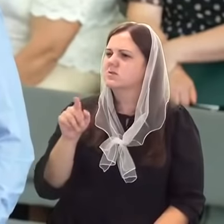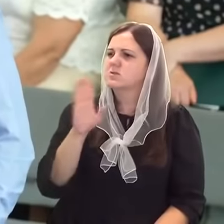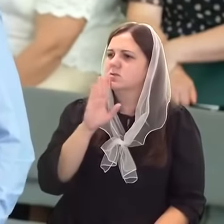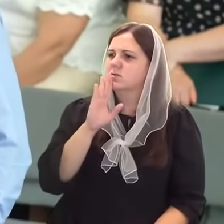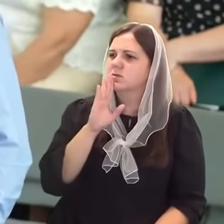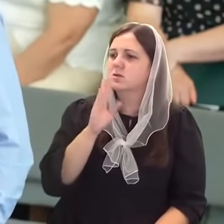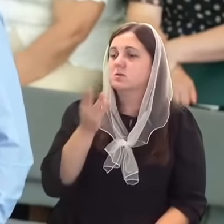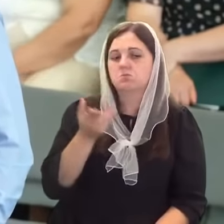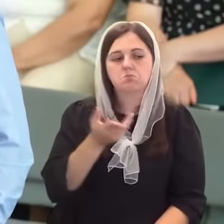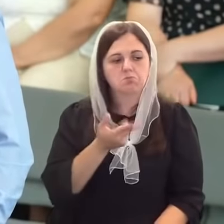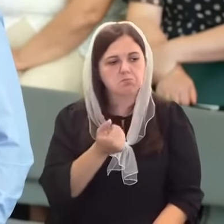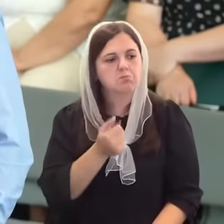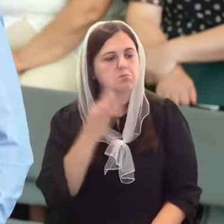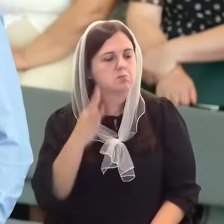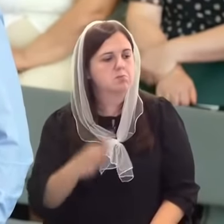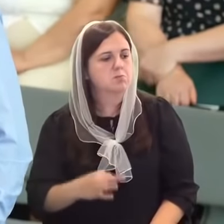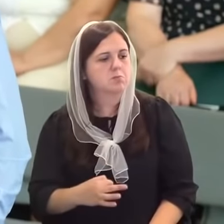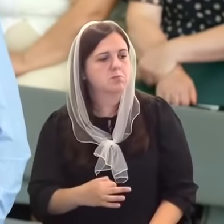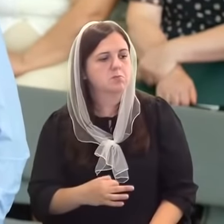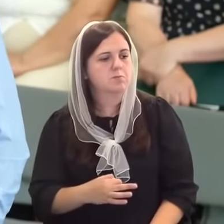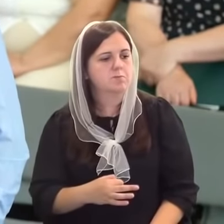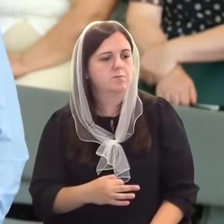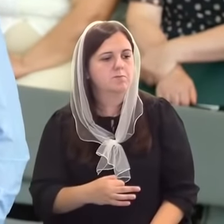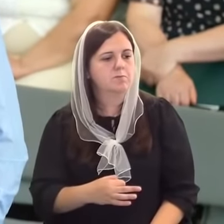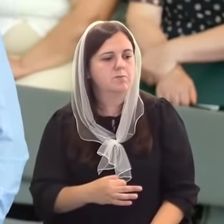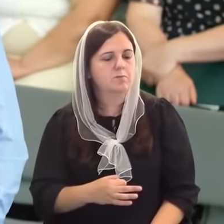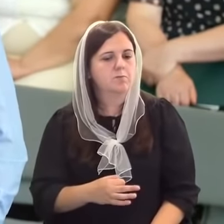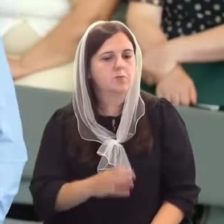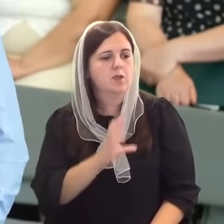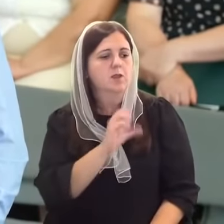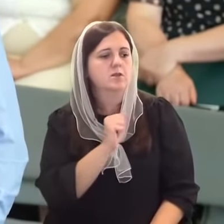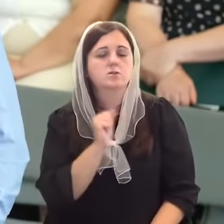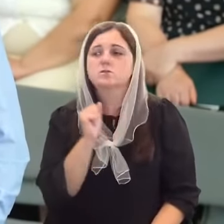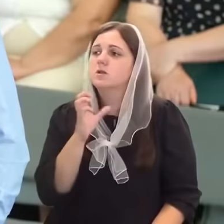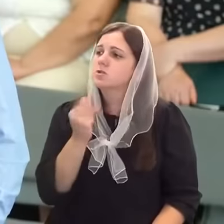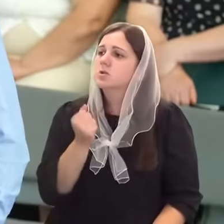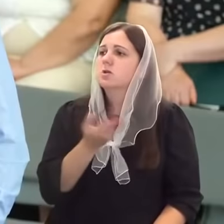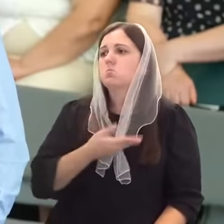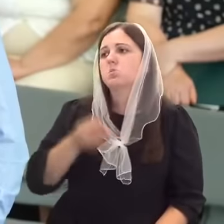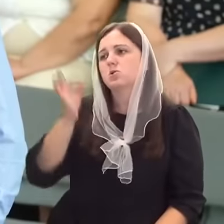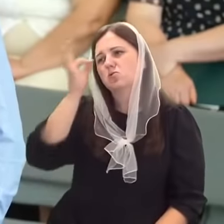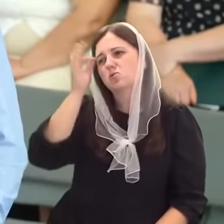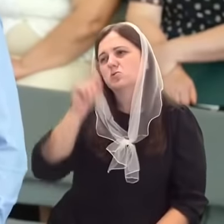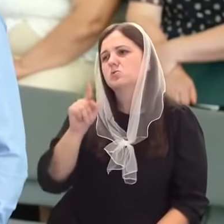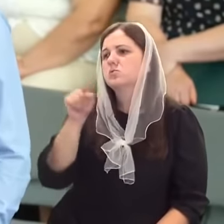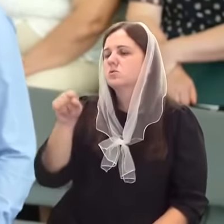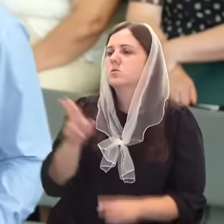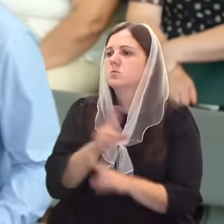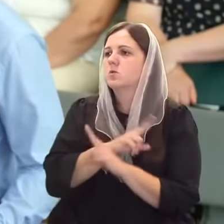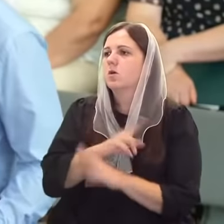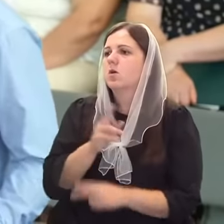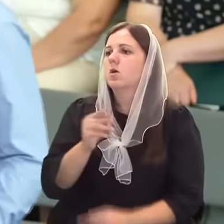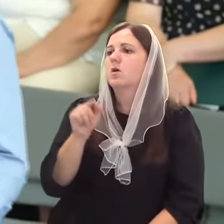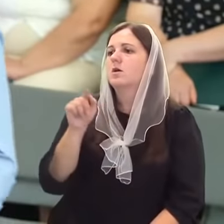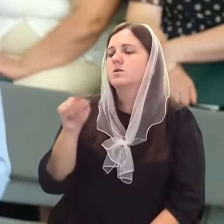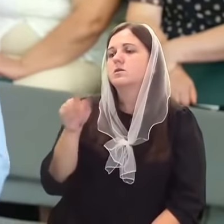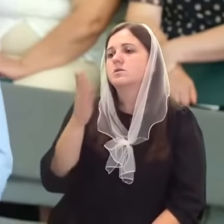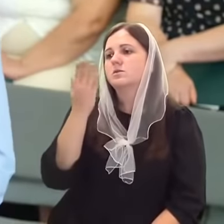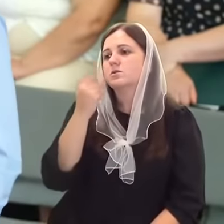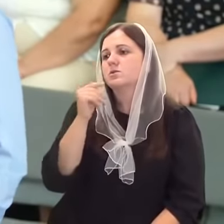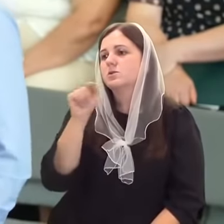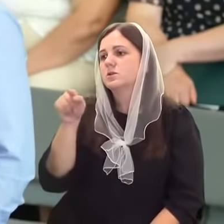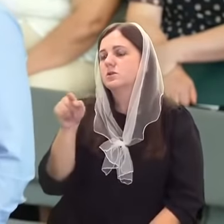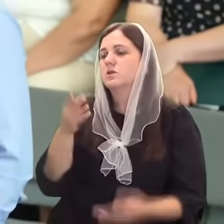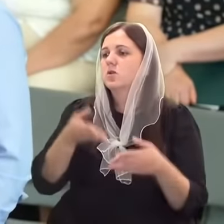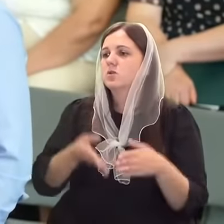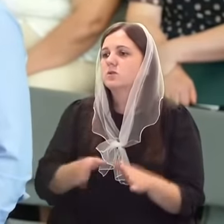я сын ее. Она говорит: ну, Саша, мы думали, что ты умер. Когда ты родился, ты потерял очень много